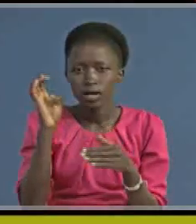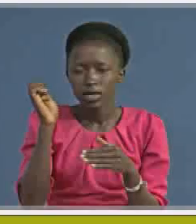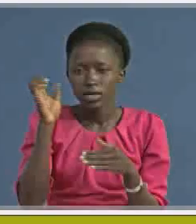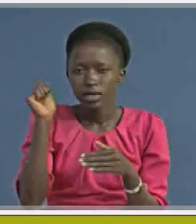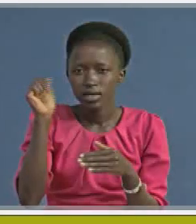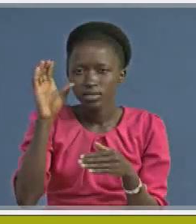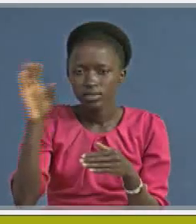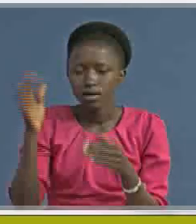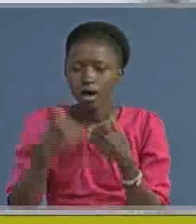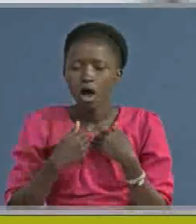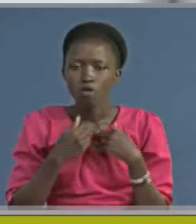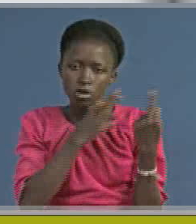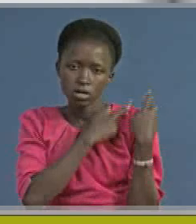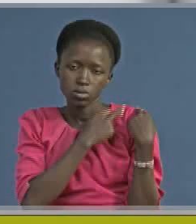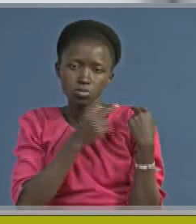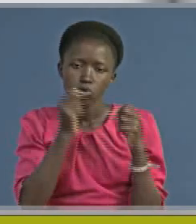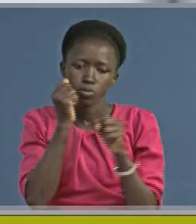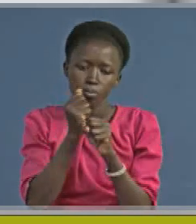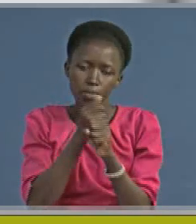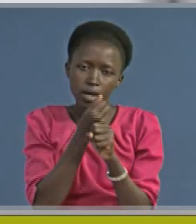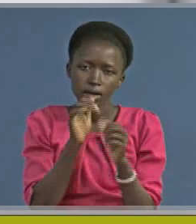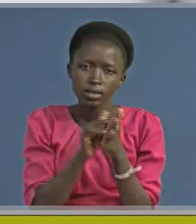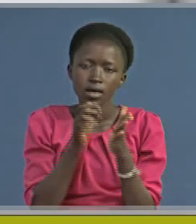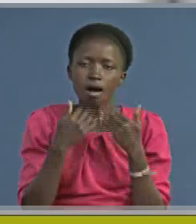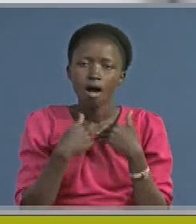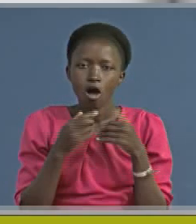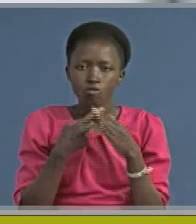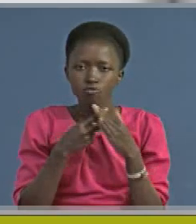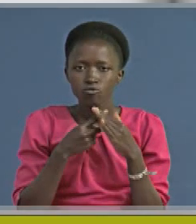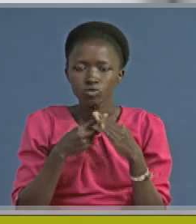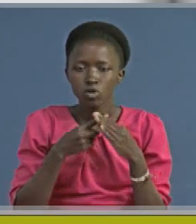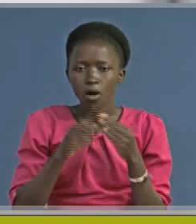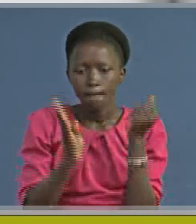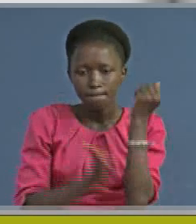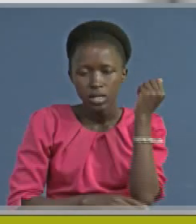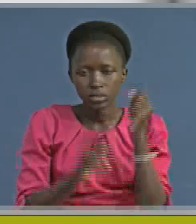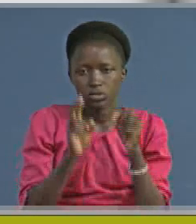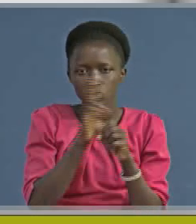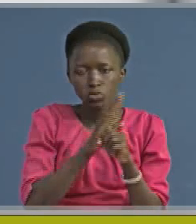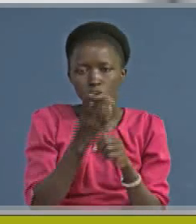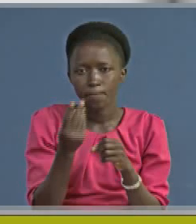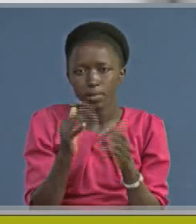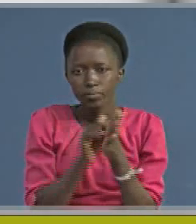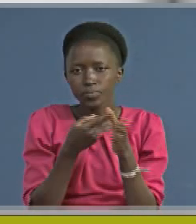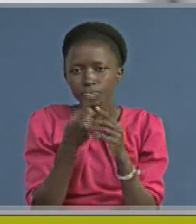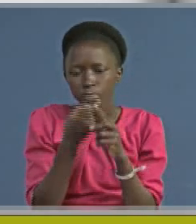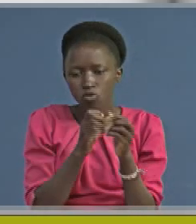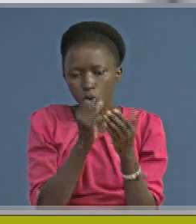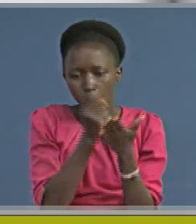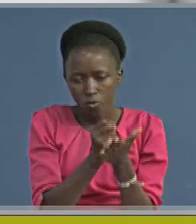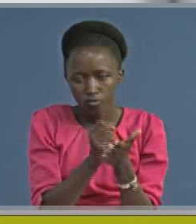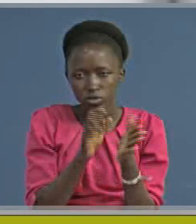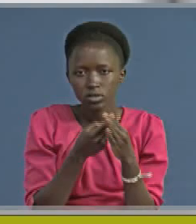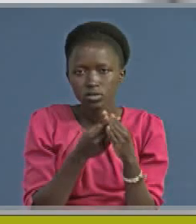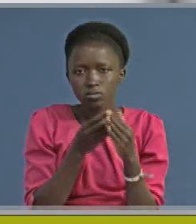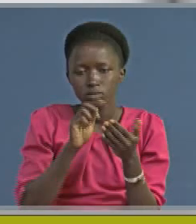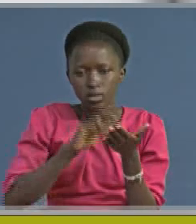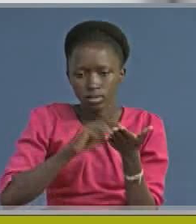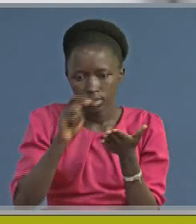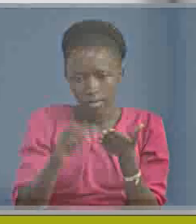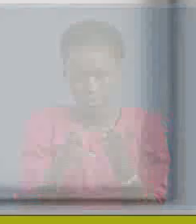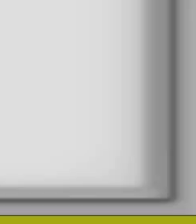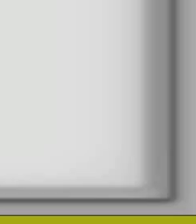na madaraka ya kufanya afisa yeyote ambaye anakabiliwa na mashtaka ya ufujaji wa pesa anapaswa kung'atuliwa ofisini au